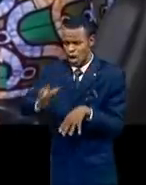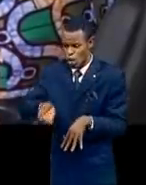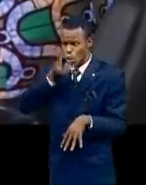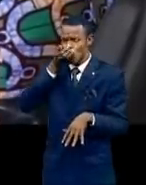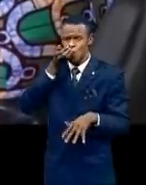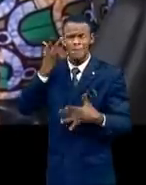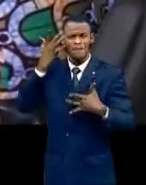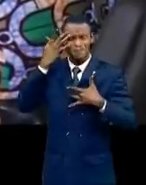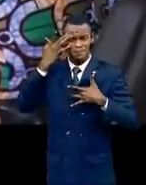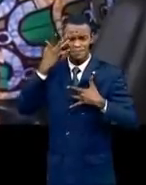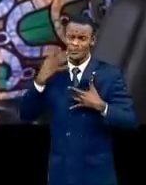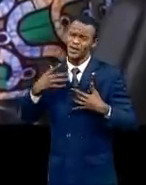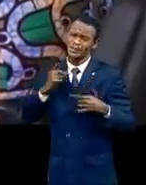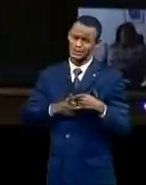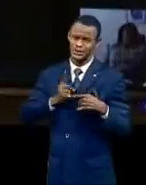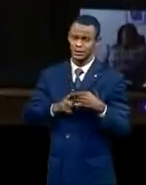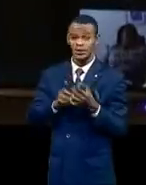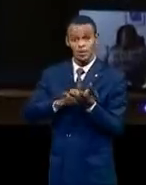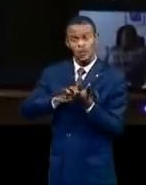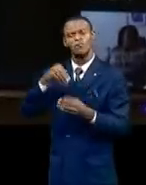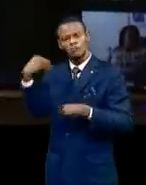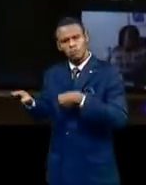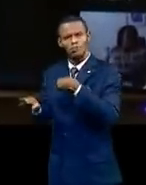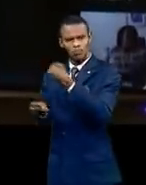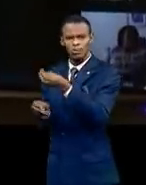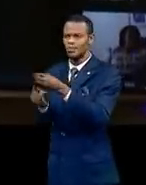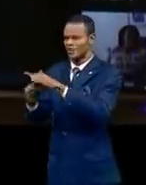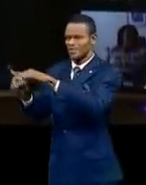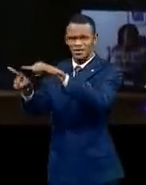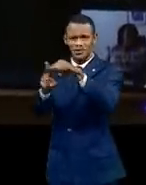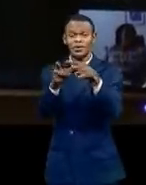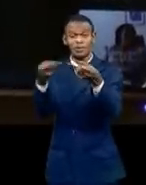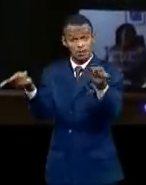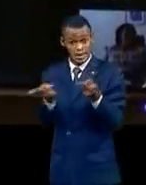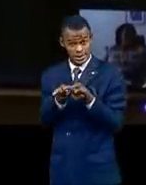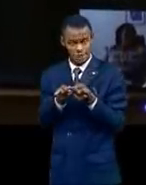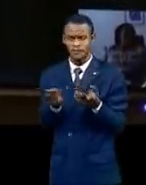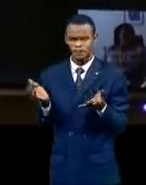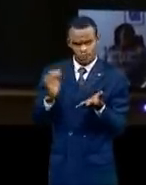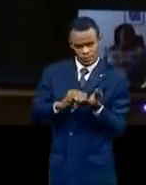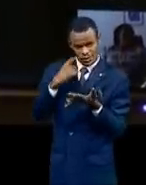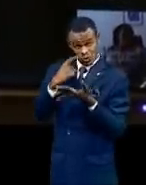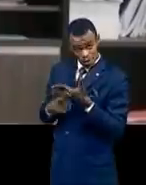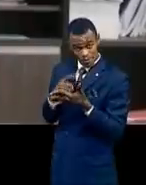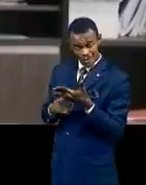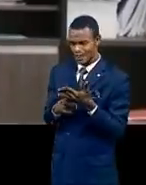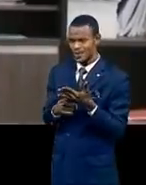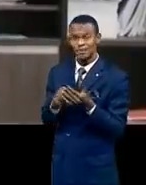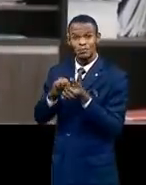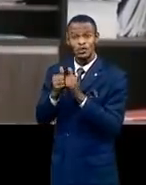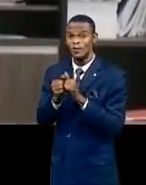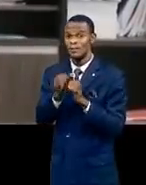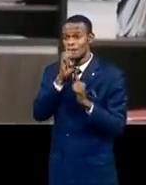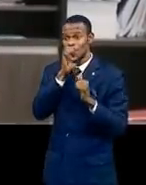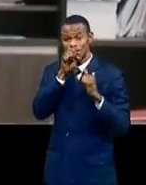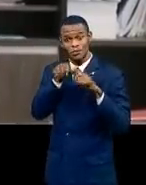différentes zones de santé touchées. Il a été constaté que cette catastrophe a touché 4 de 5 territoires